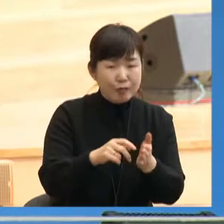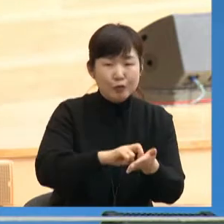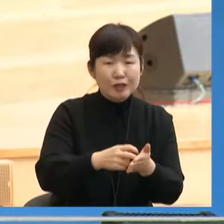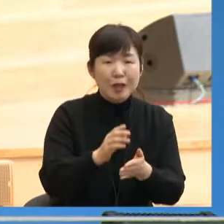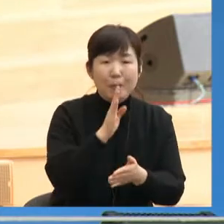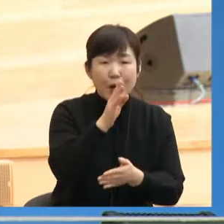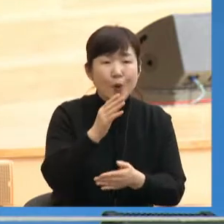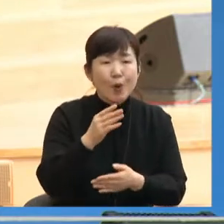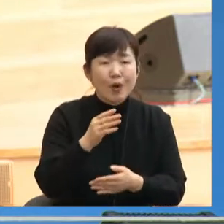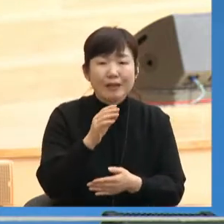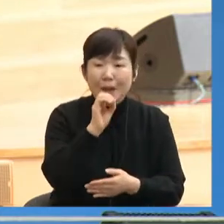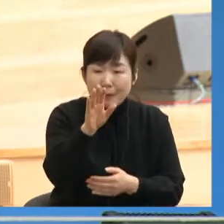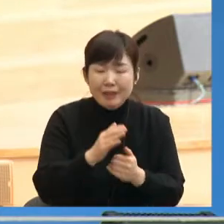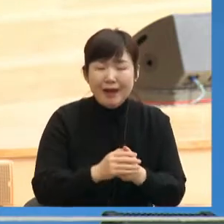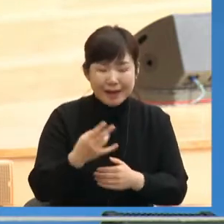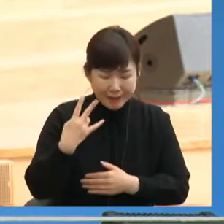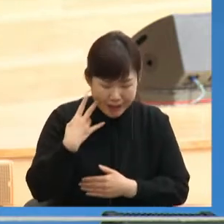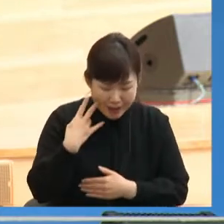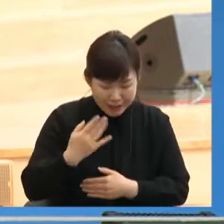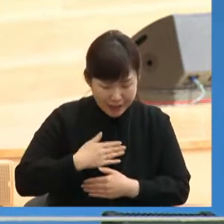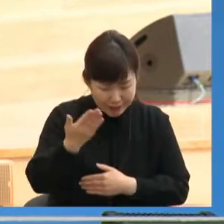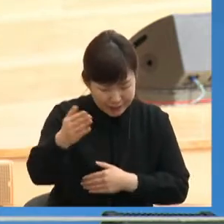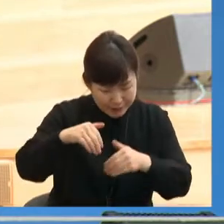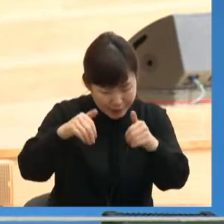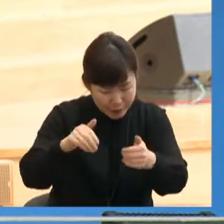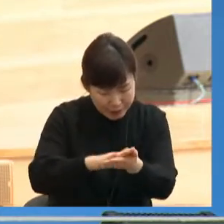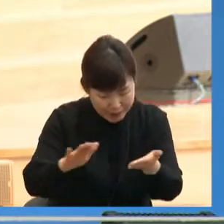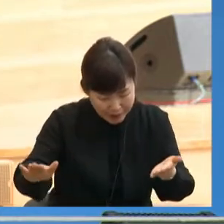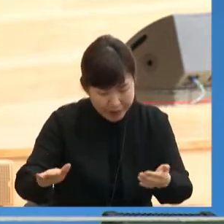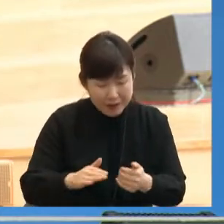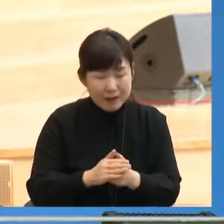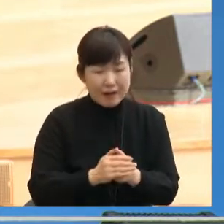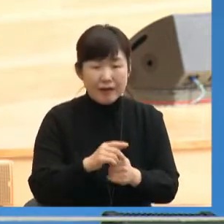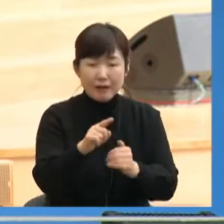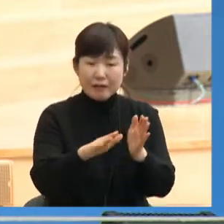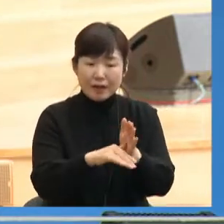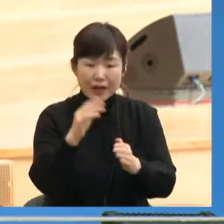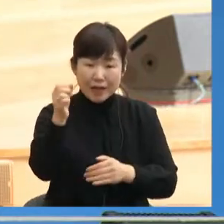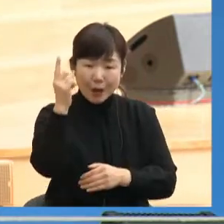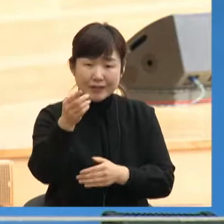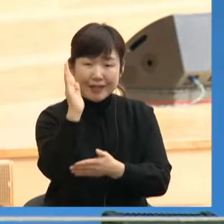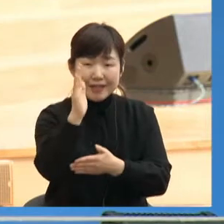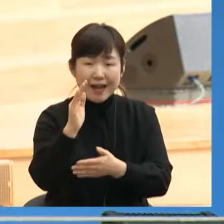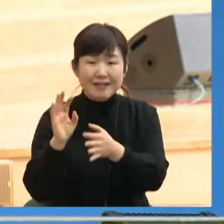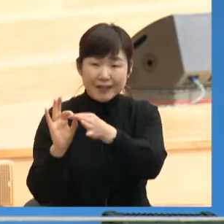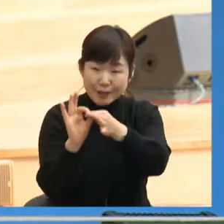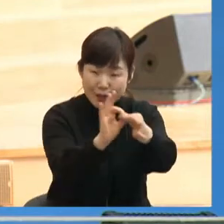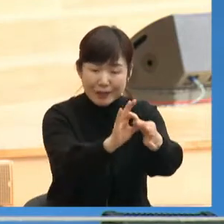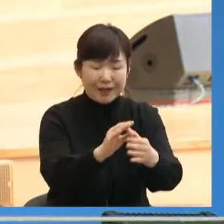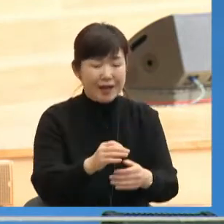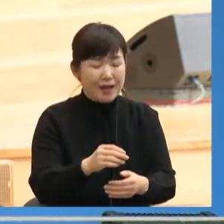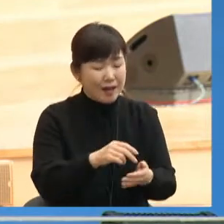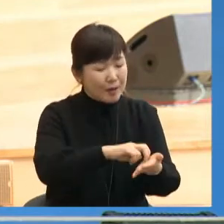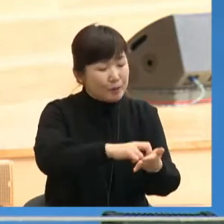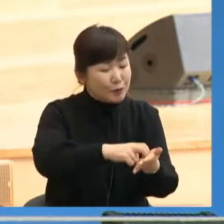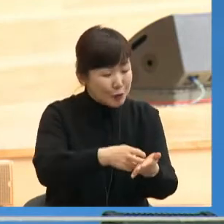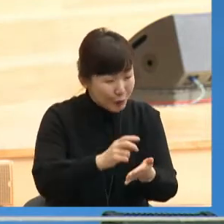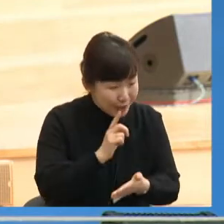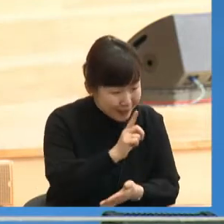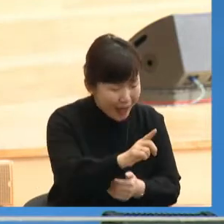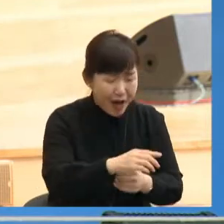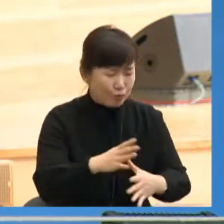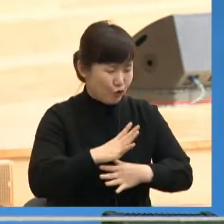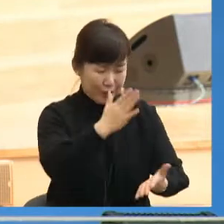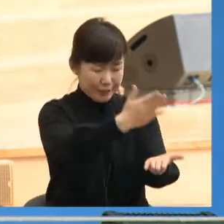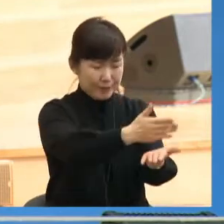네, 제가 당신의 종입니다. 그러면서 여러분 다윗의 이야기가 이어졌는데 다윗이 뭐라고 합니까? 무비보셋아,